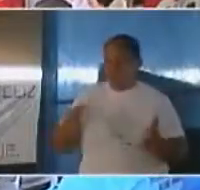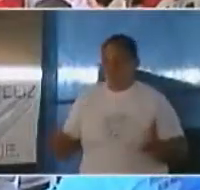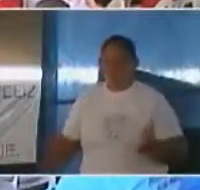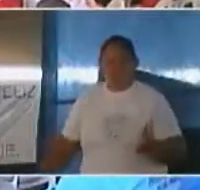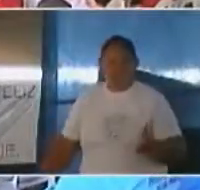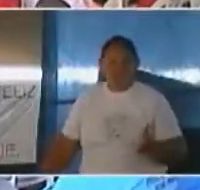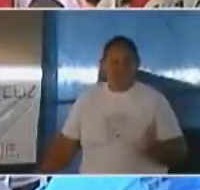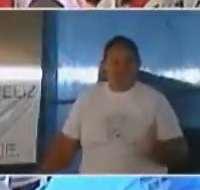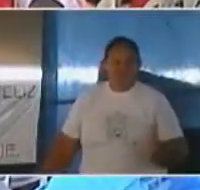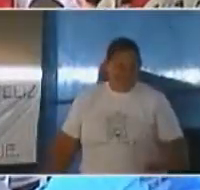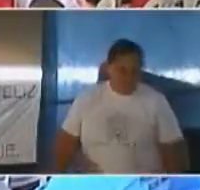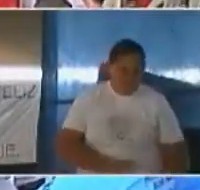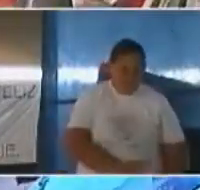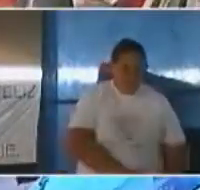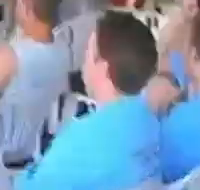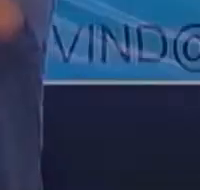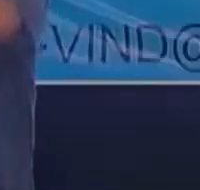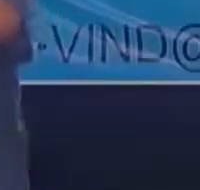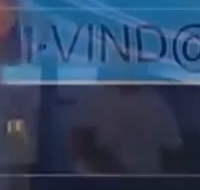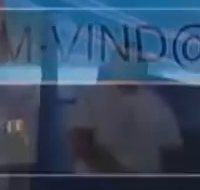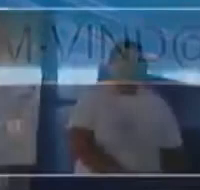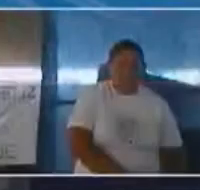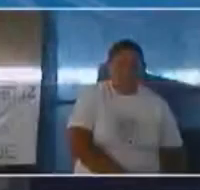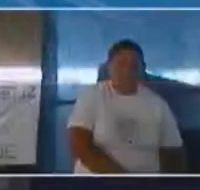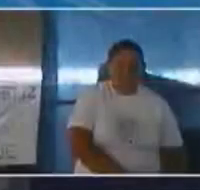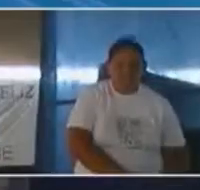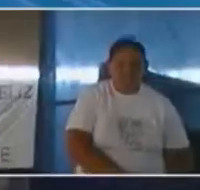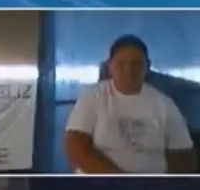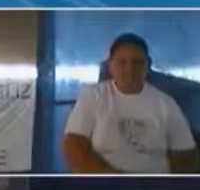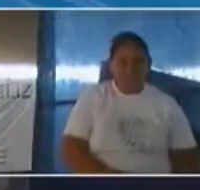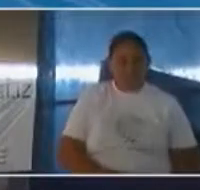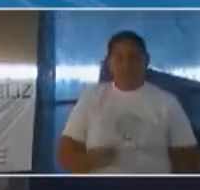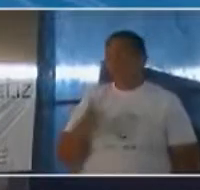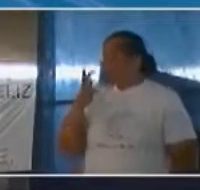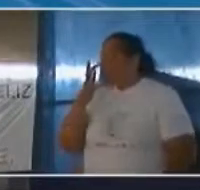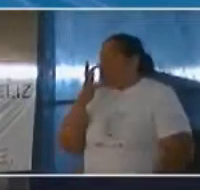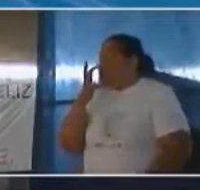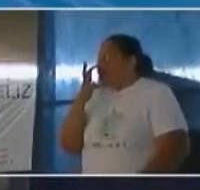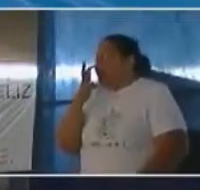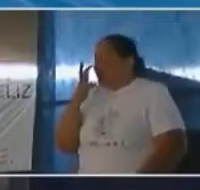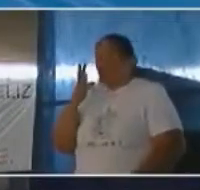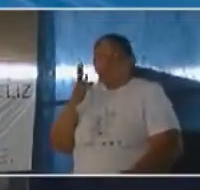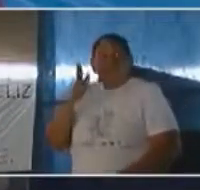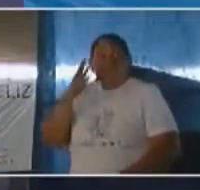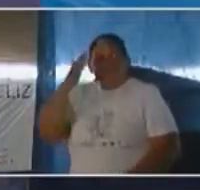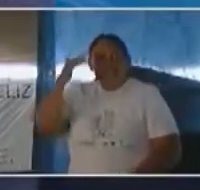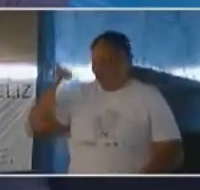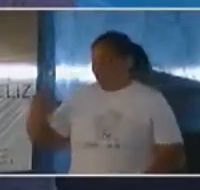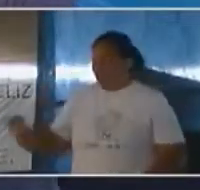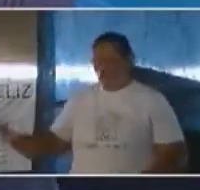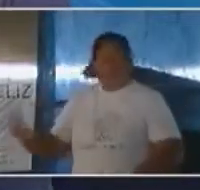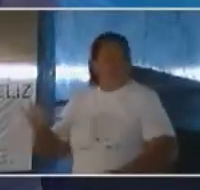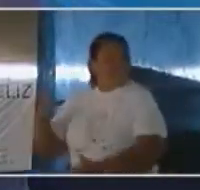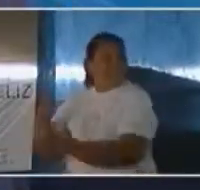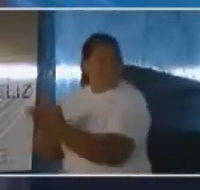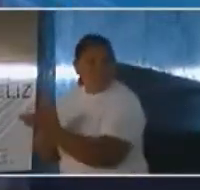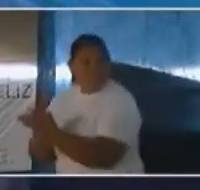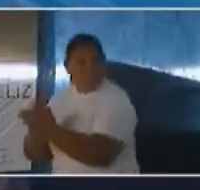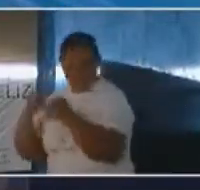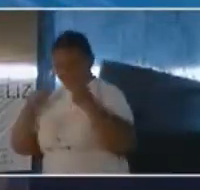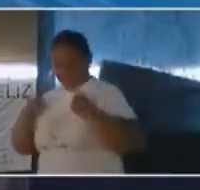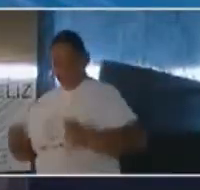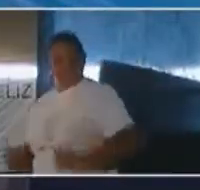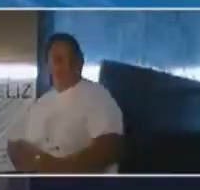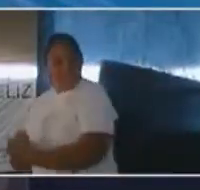Provavelmente vocês conheciam, né? Eu não consegui uma versão com legendas em português, mas a mensagem é simples.